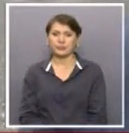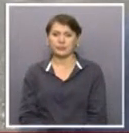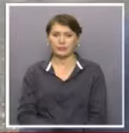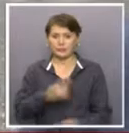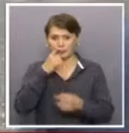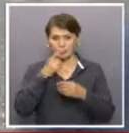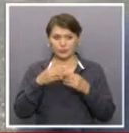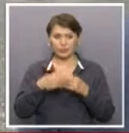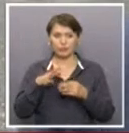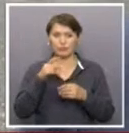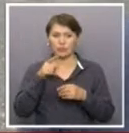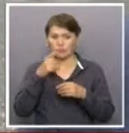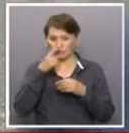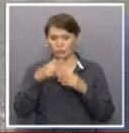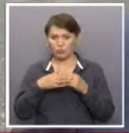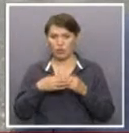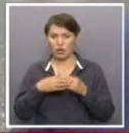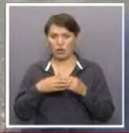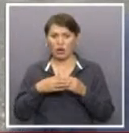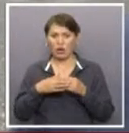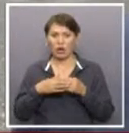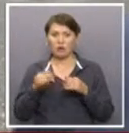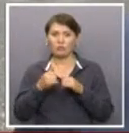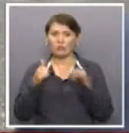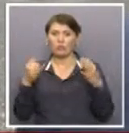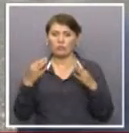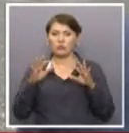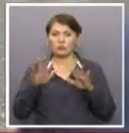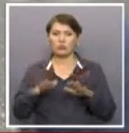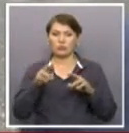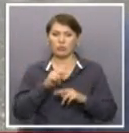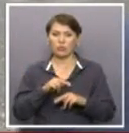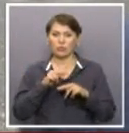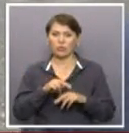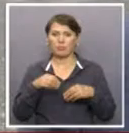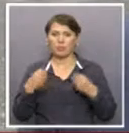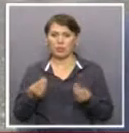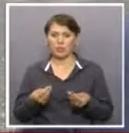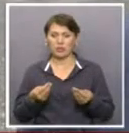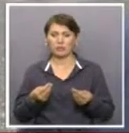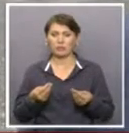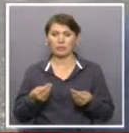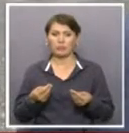Көлемімен 1000-ға жуық, 1000-нан астам бос жұмыс орындары беріледі.